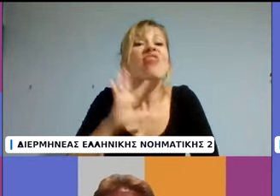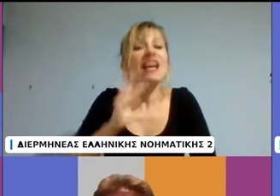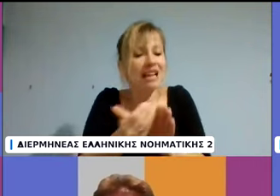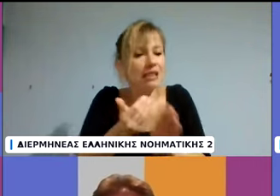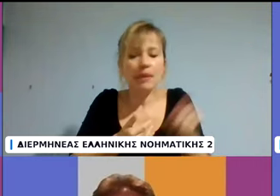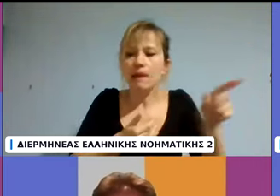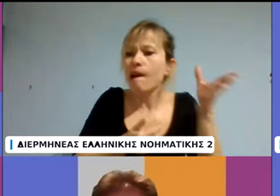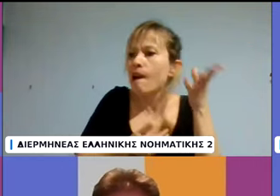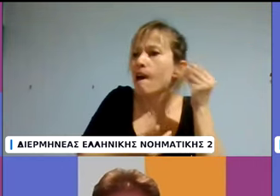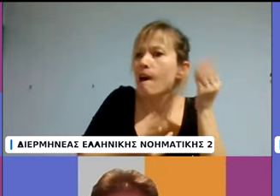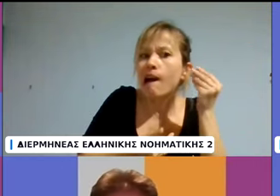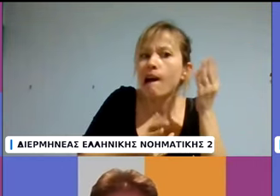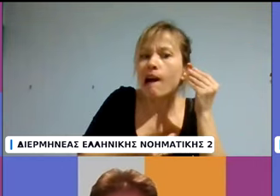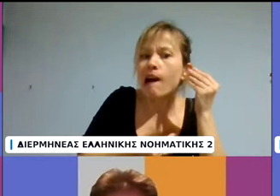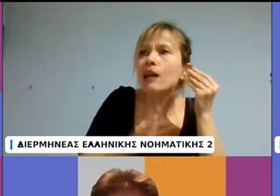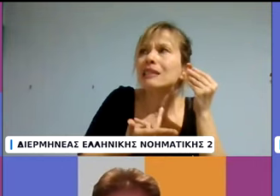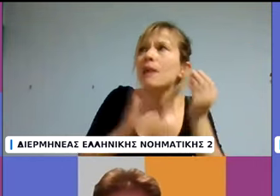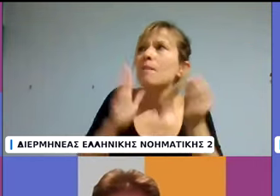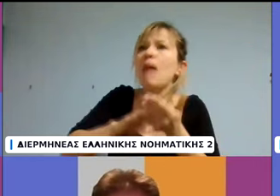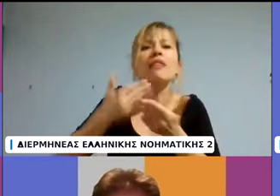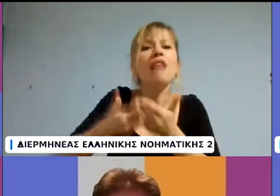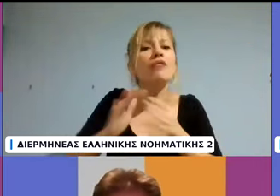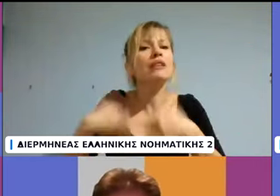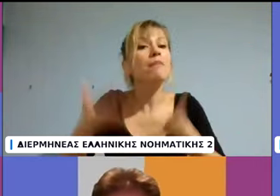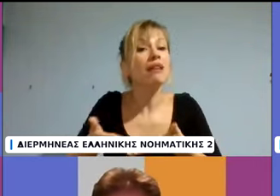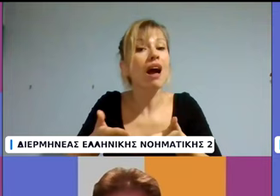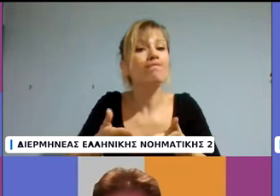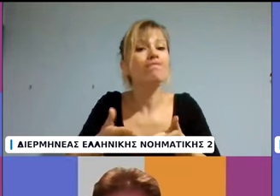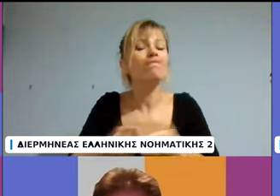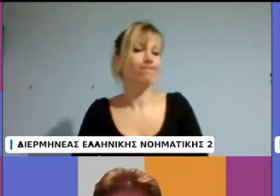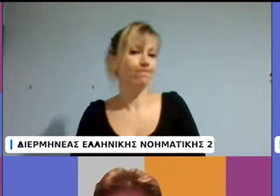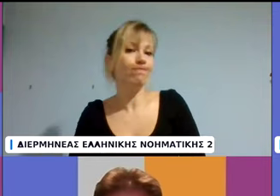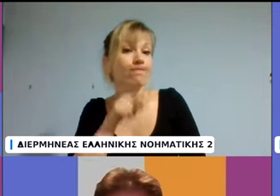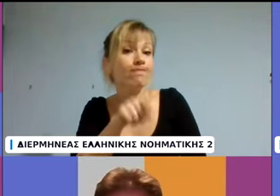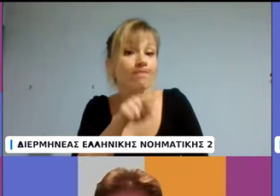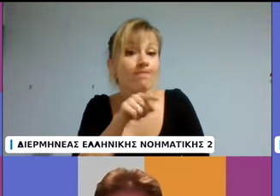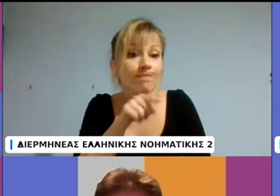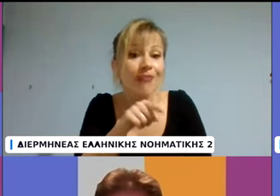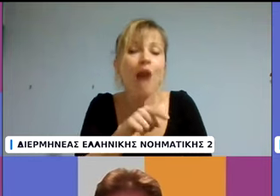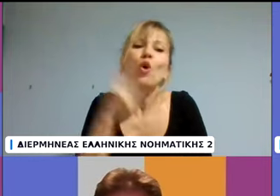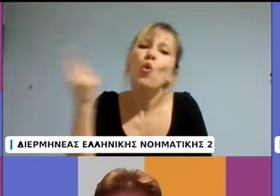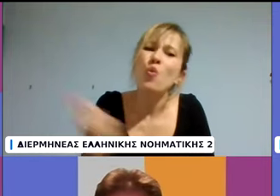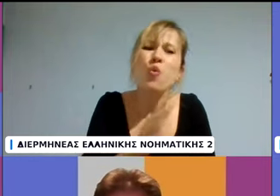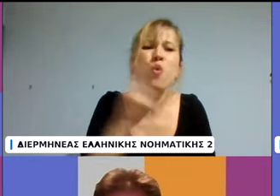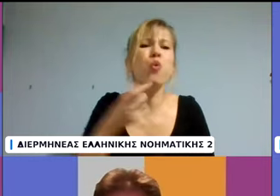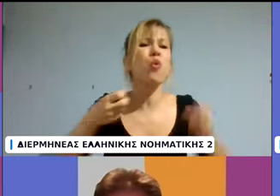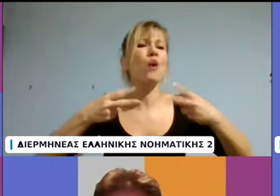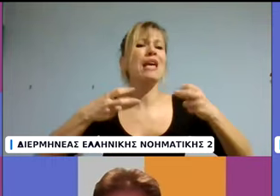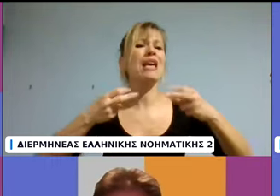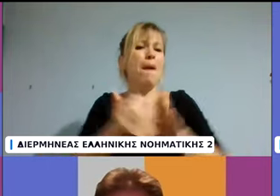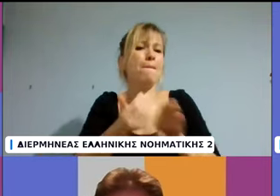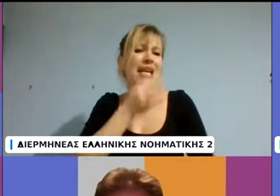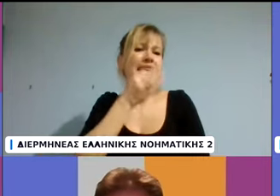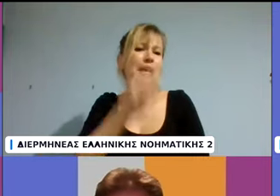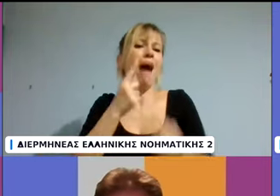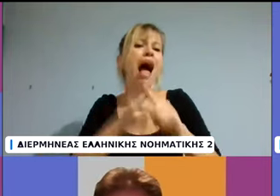ακούμε και μετά να κάνουμε τη μετάφραση. Αυτό λοιπόν είναι στο κομμάτι του συμβατικού υποτιτλισμού που ανέφερα πριν